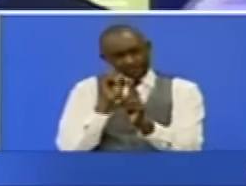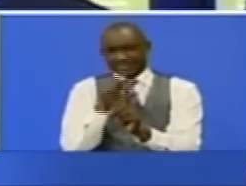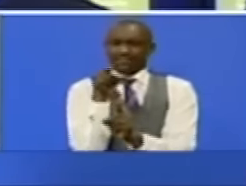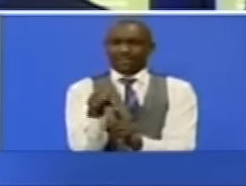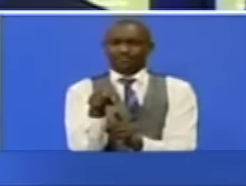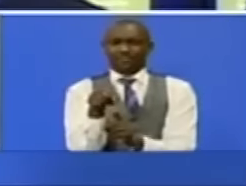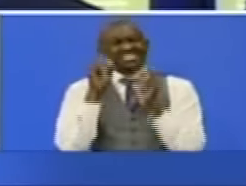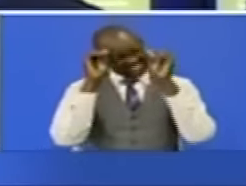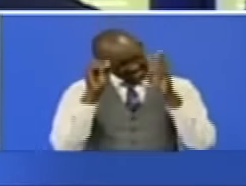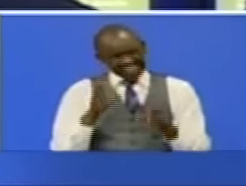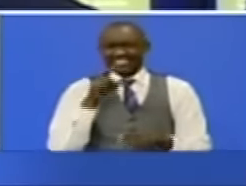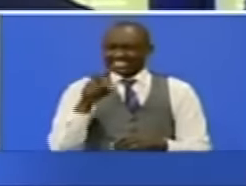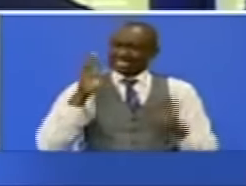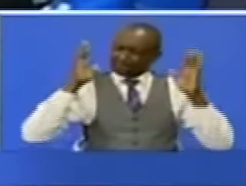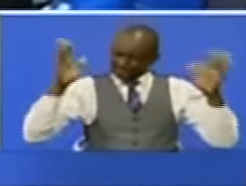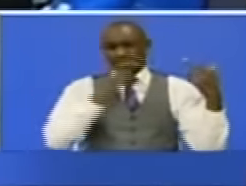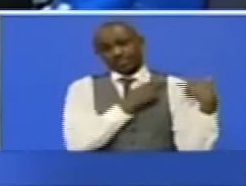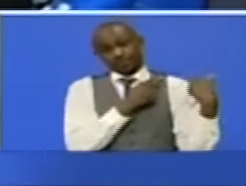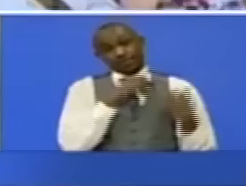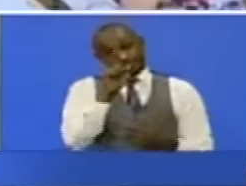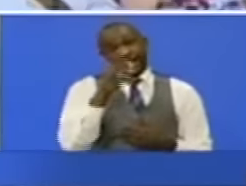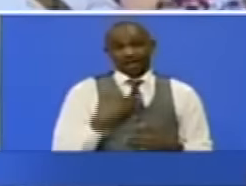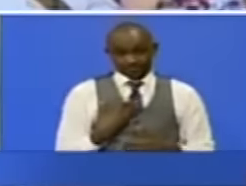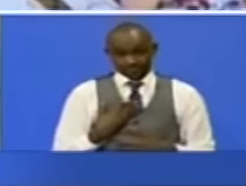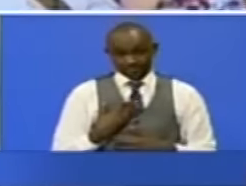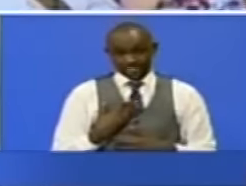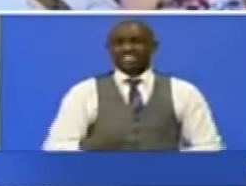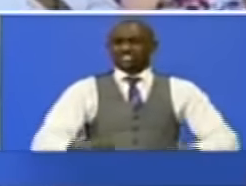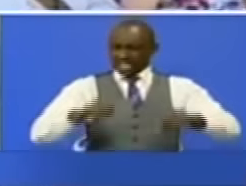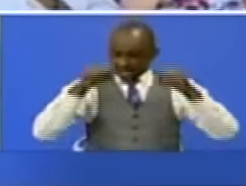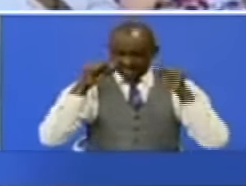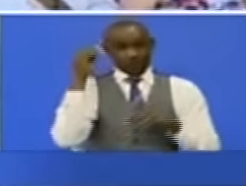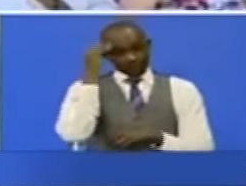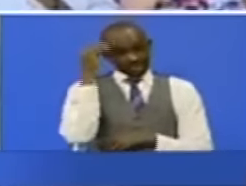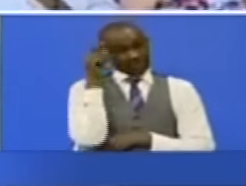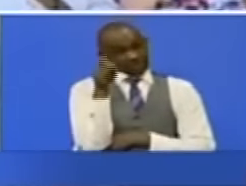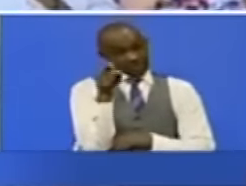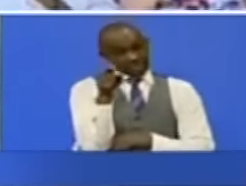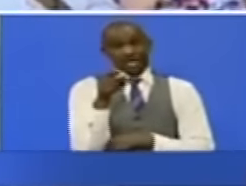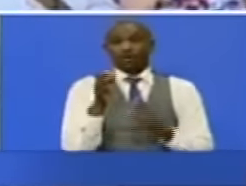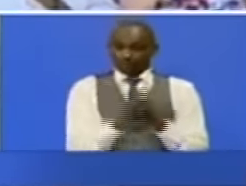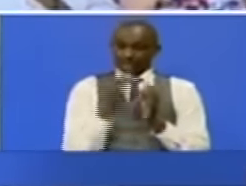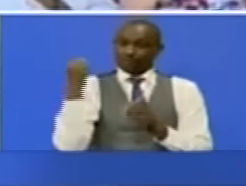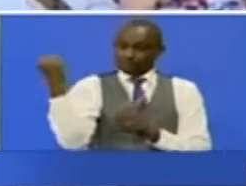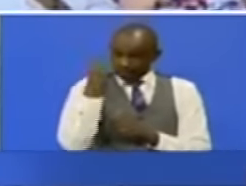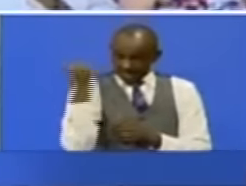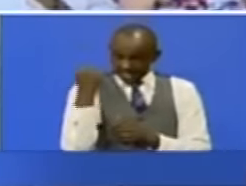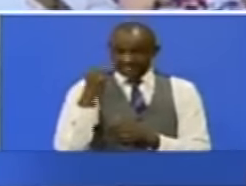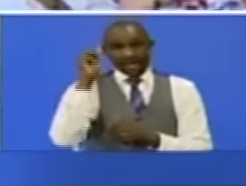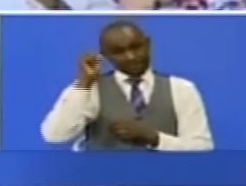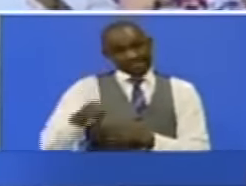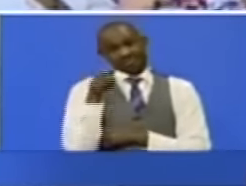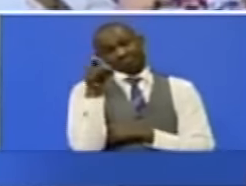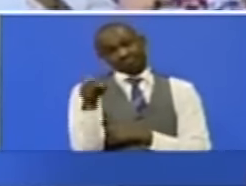teachers, there's a very, very big role we can play. Mwenyekiti wa kamati ya bunge ya elimu Sabina Chege, mbunge wa Mumias Mashariki Ben